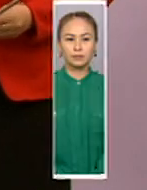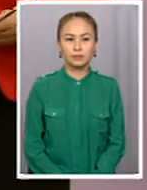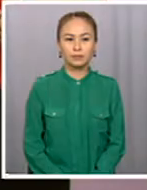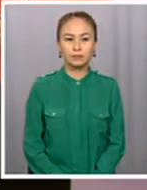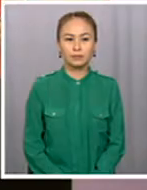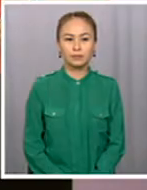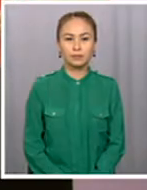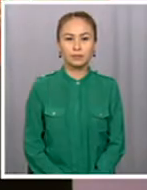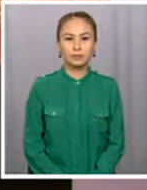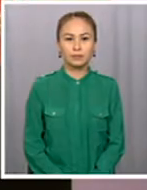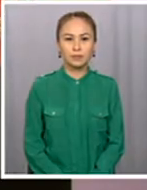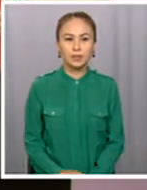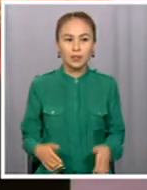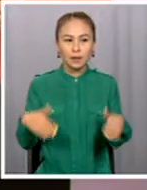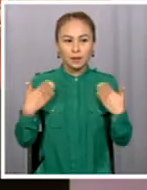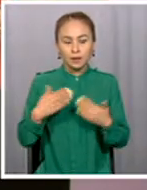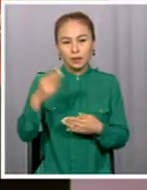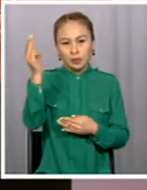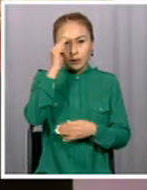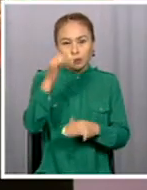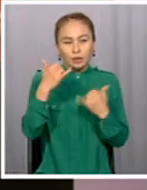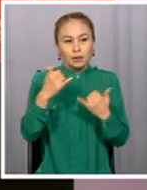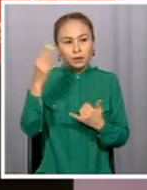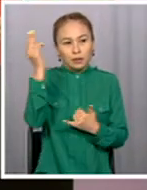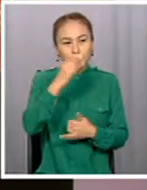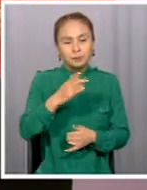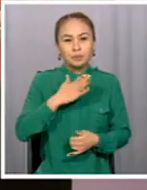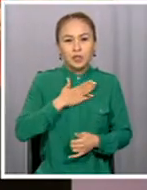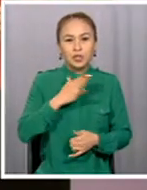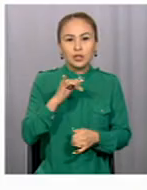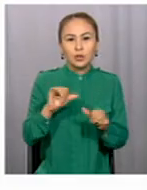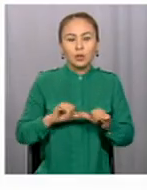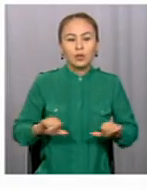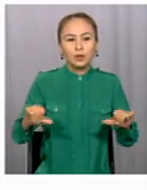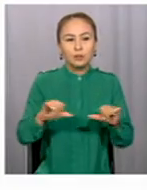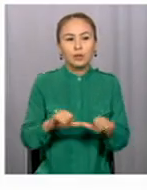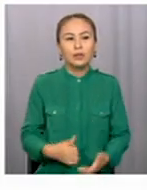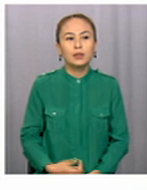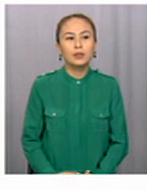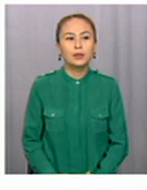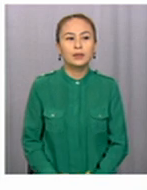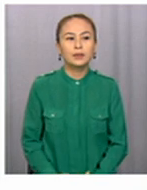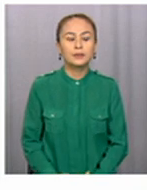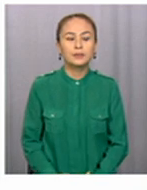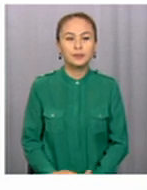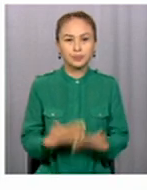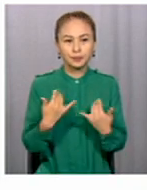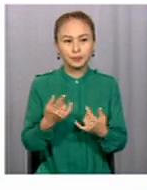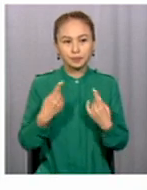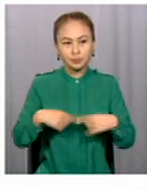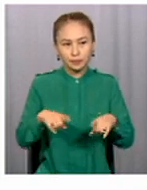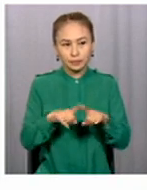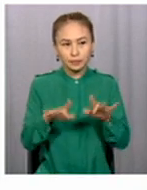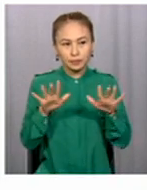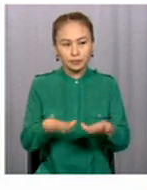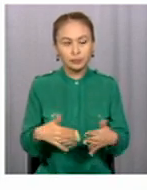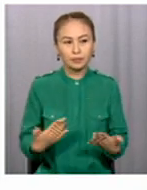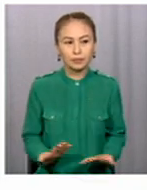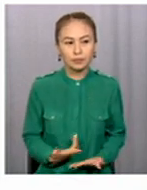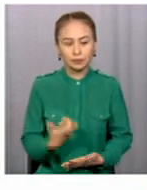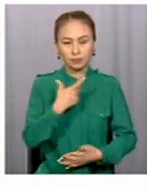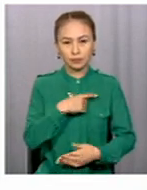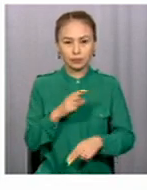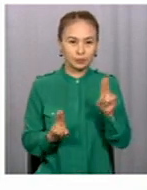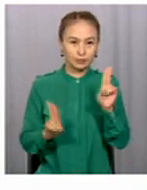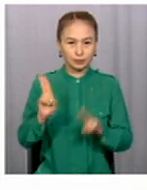Сәлеметсіңдер ме, оқушылар? Сабағымыздың тақырыбы «Мен және қоғам». Бүгінгі сабақта қоғамдық орындарда өзін-өзі